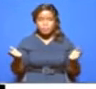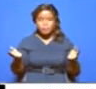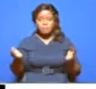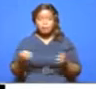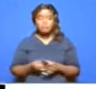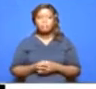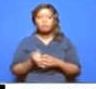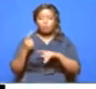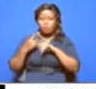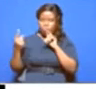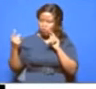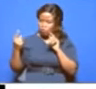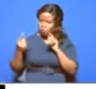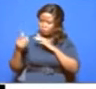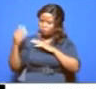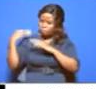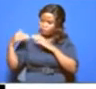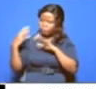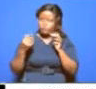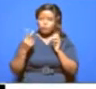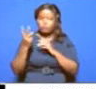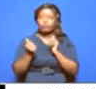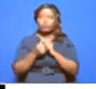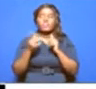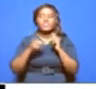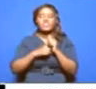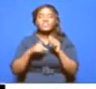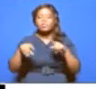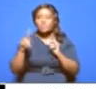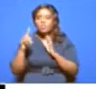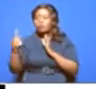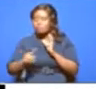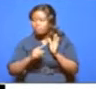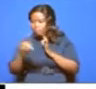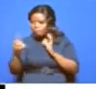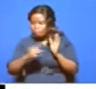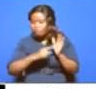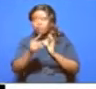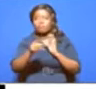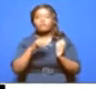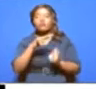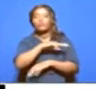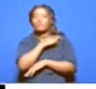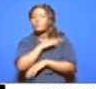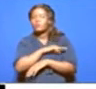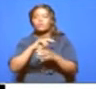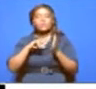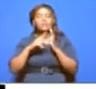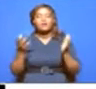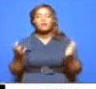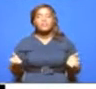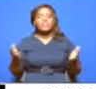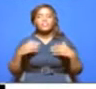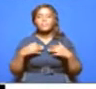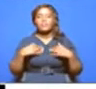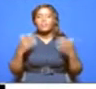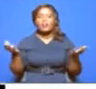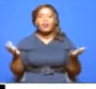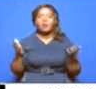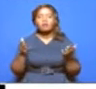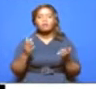since 2016 he has been in out from the hospital, so he has been battling his life